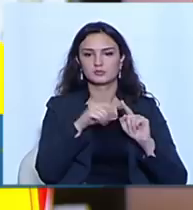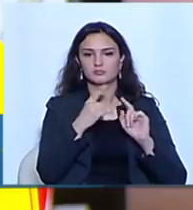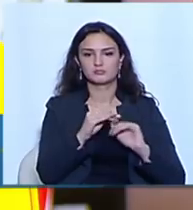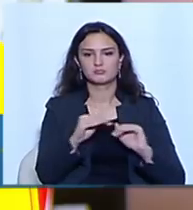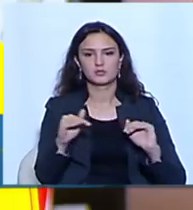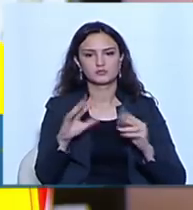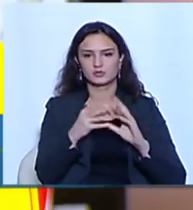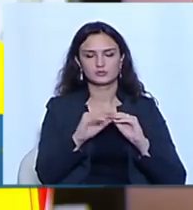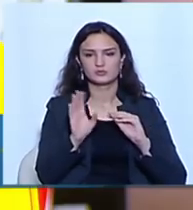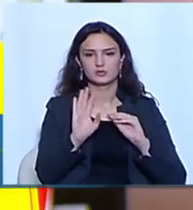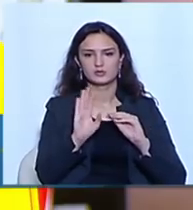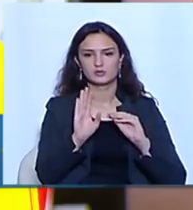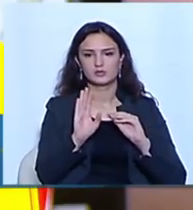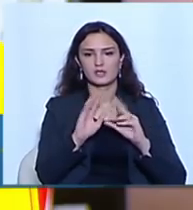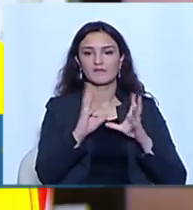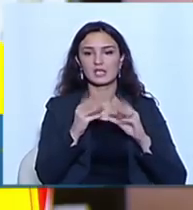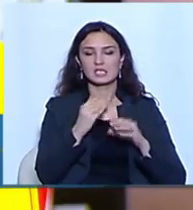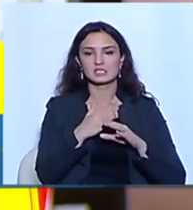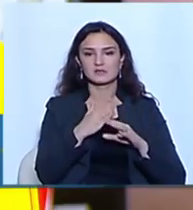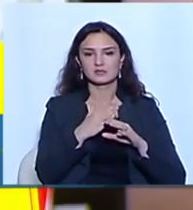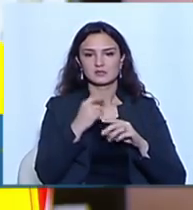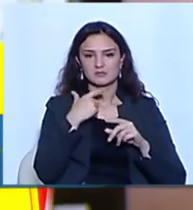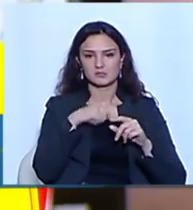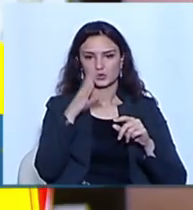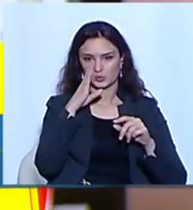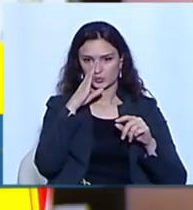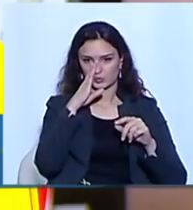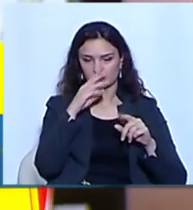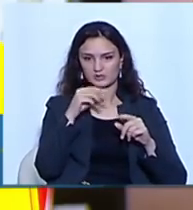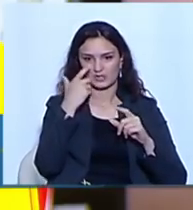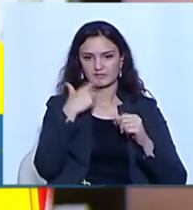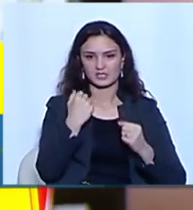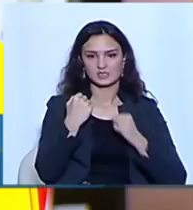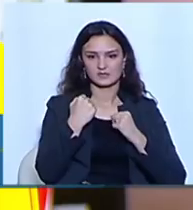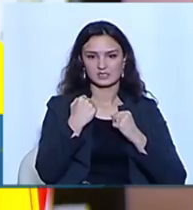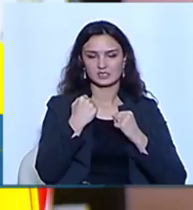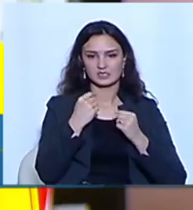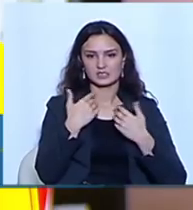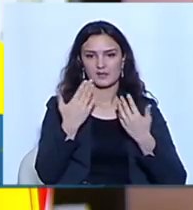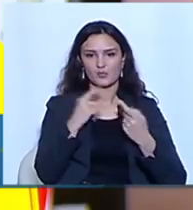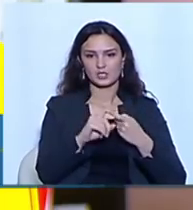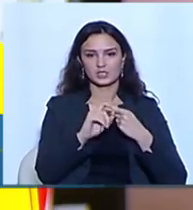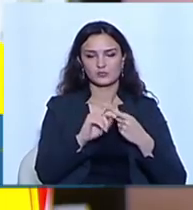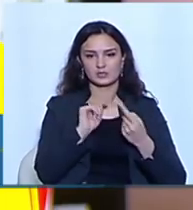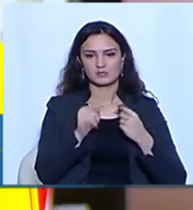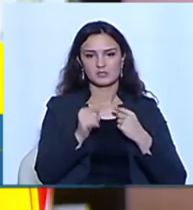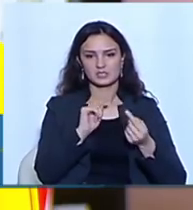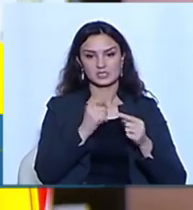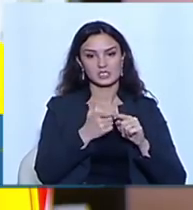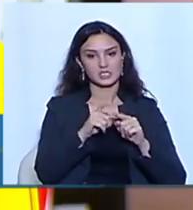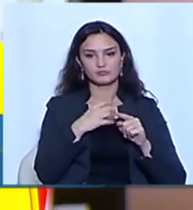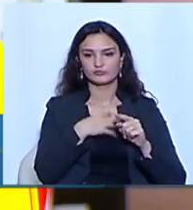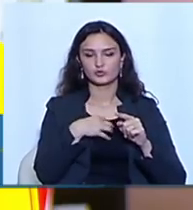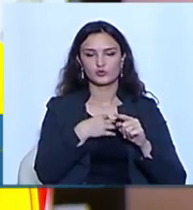აღარ ვლაპარაკობ. ყველას აქვს ეს ტრული და თავდაცვითი დამოკიდებულება ერთმანეთისაგან. ამიტომ